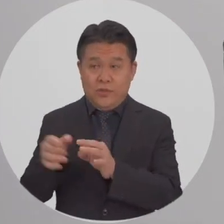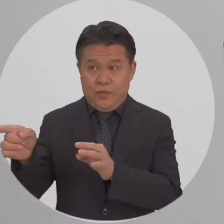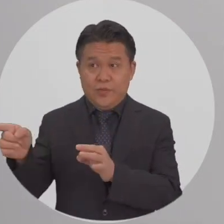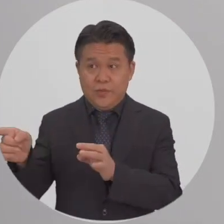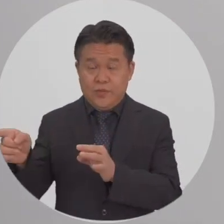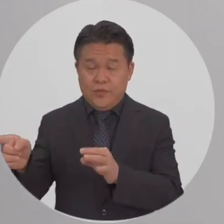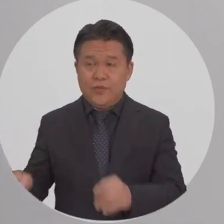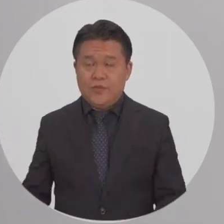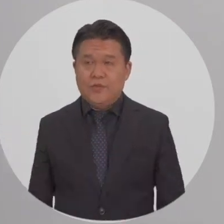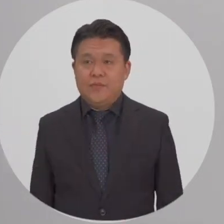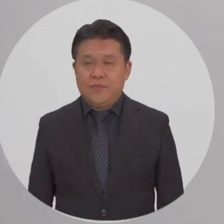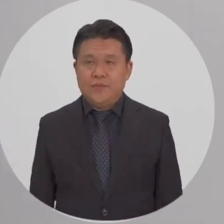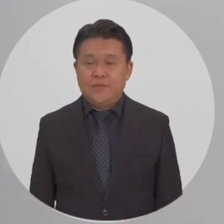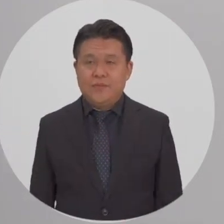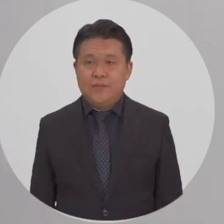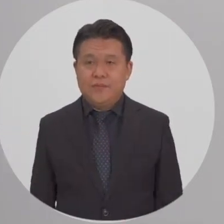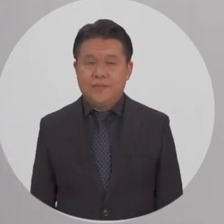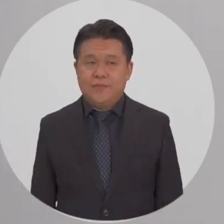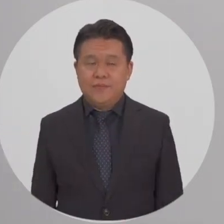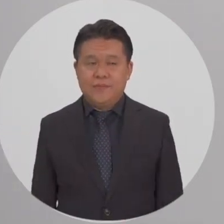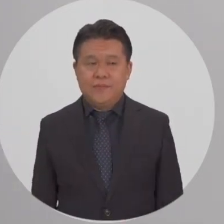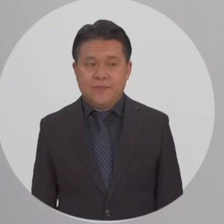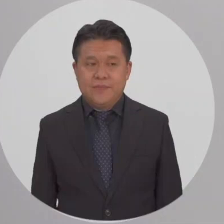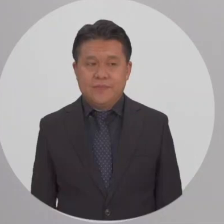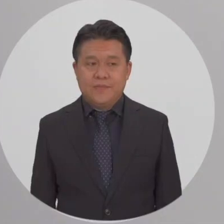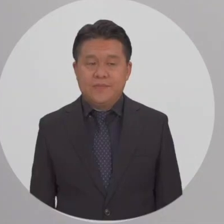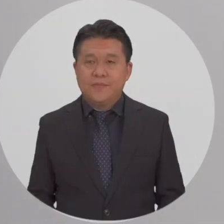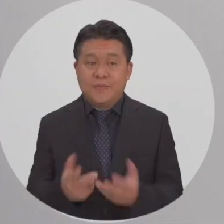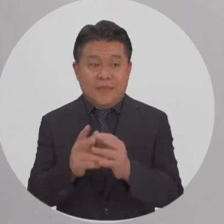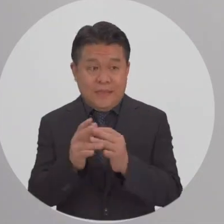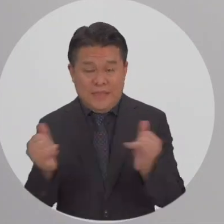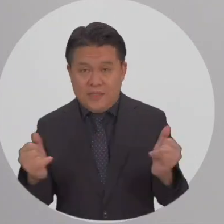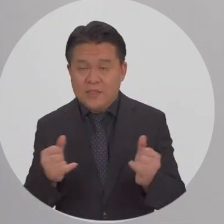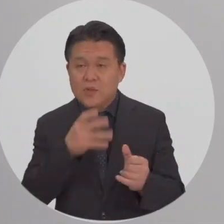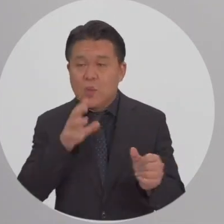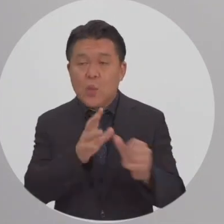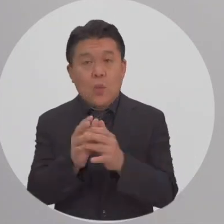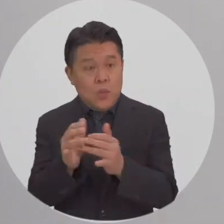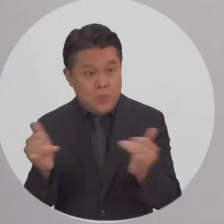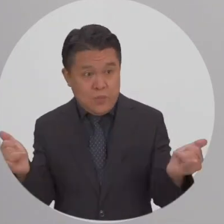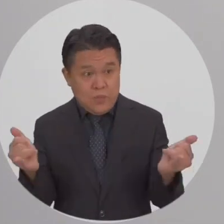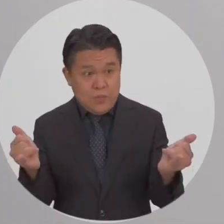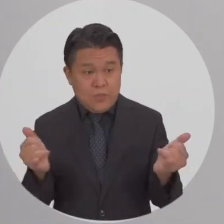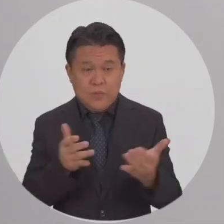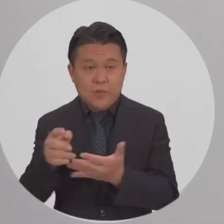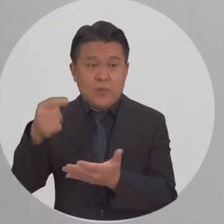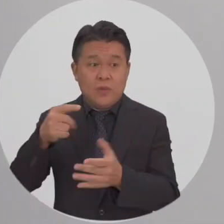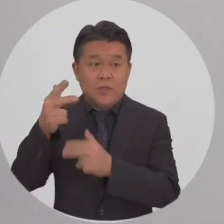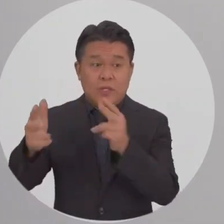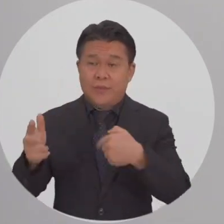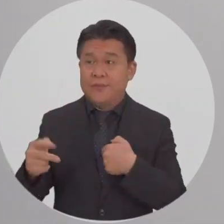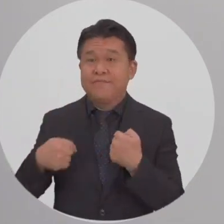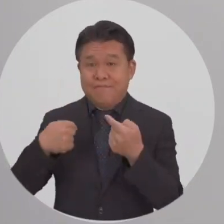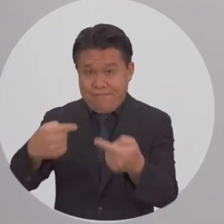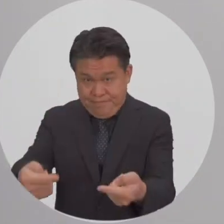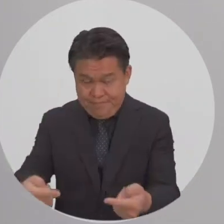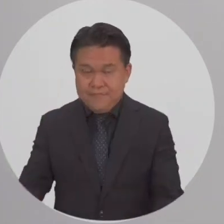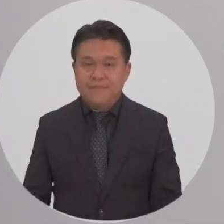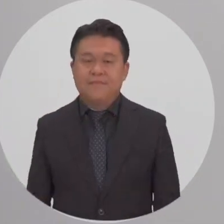담당자님을 통해 발자장애인 요양보호사 전문교사에 참여를